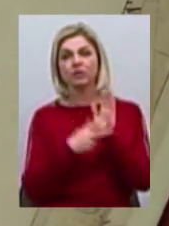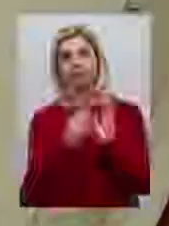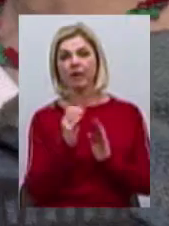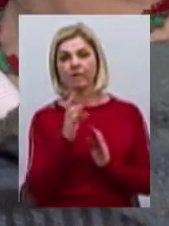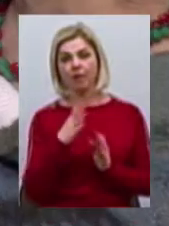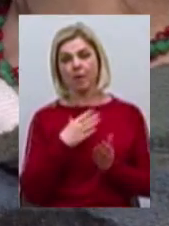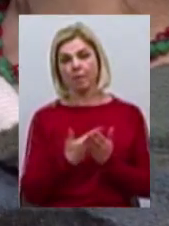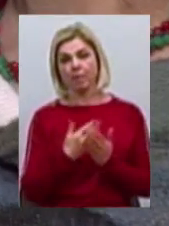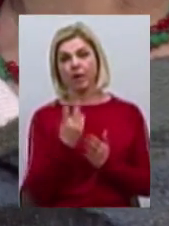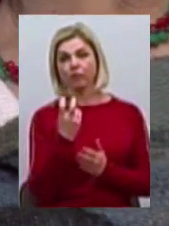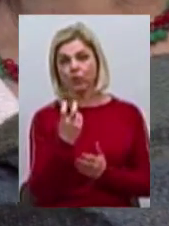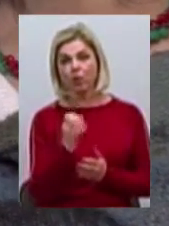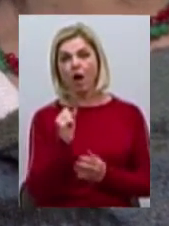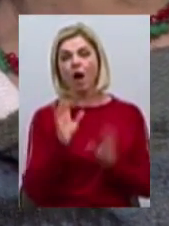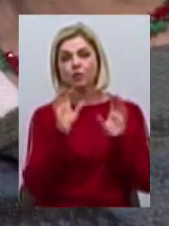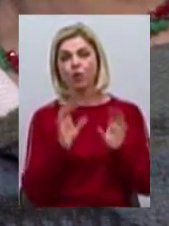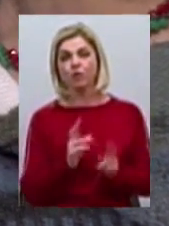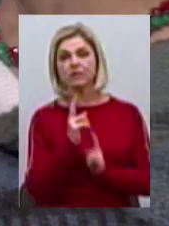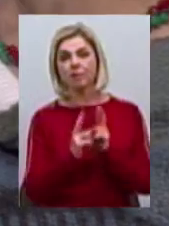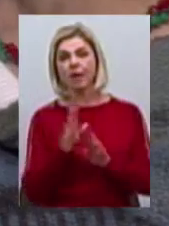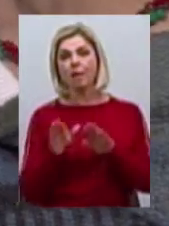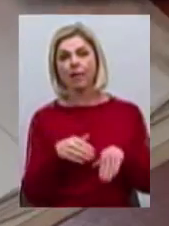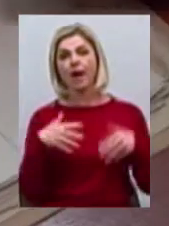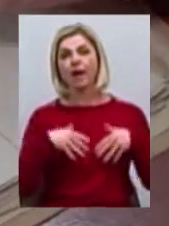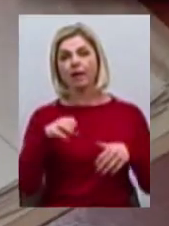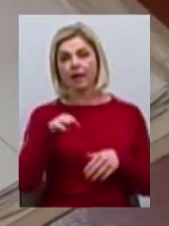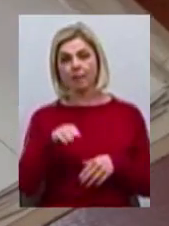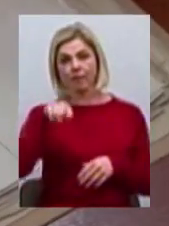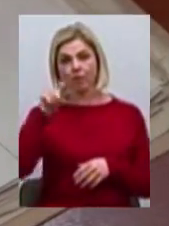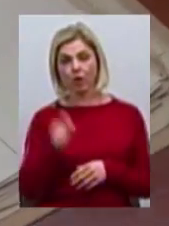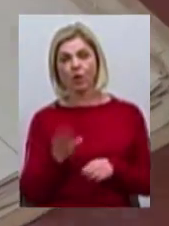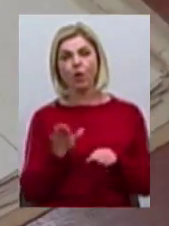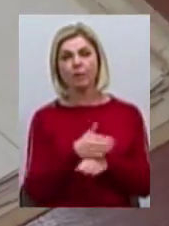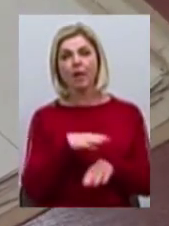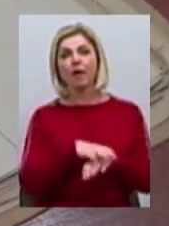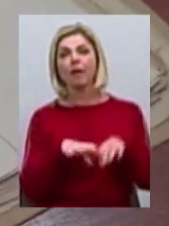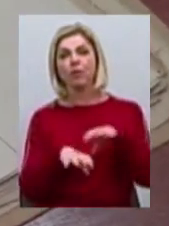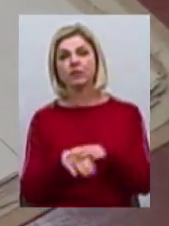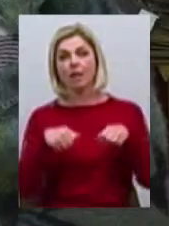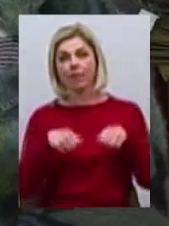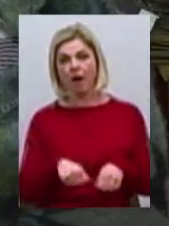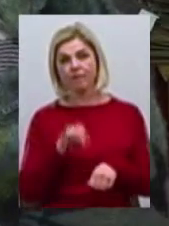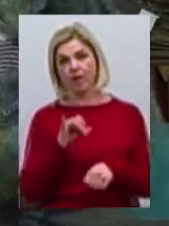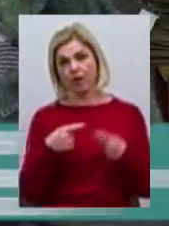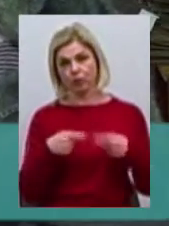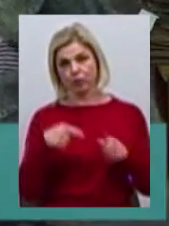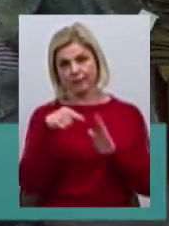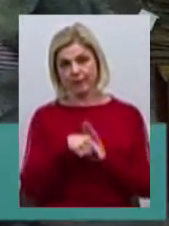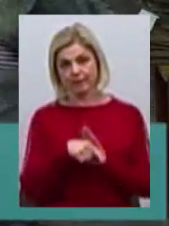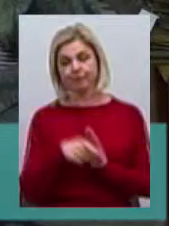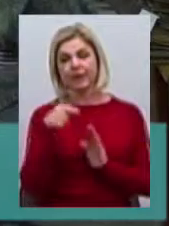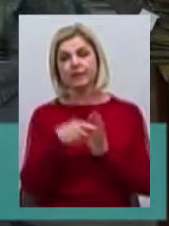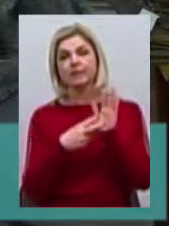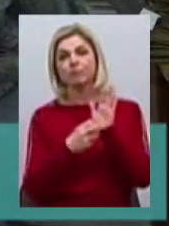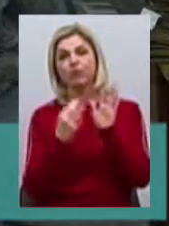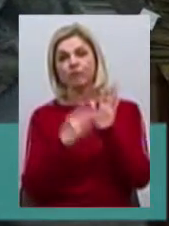200. Однак законодавство змінилось після Кримської війни. Відмінили кріпосне право, а разом з тим і ценз. У 1870